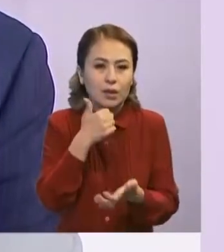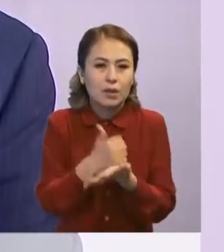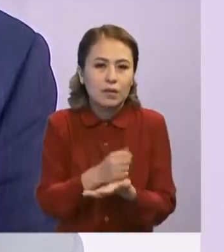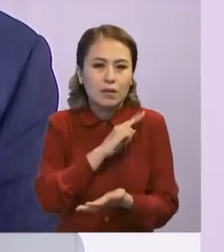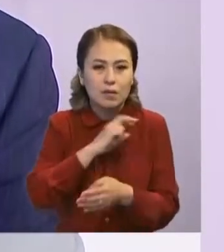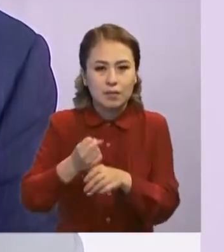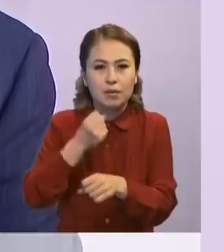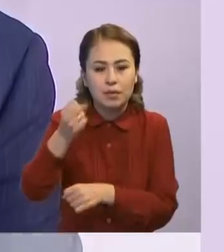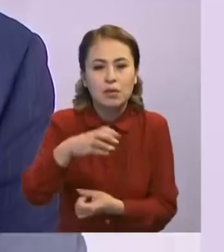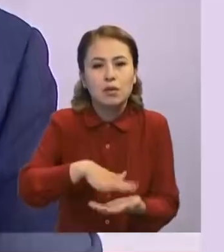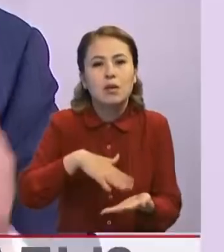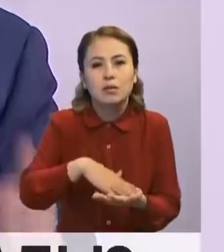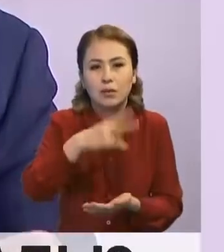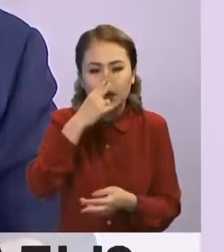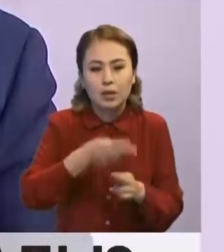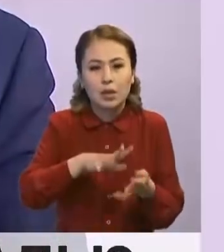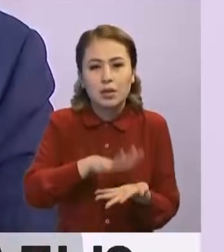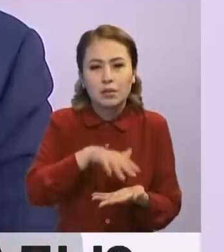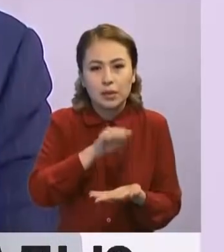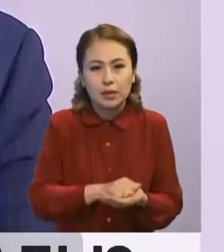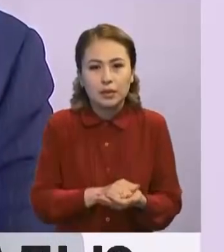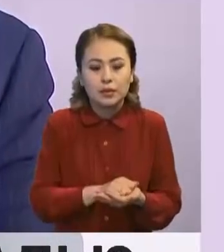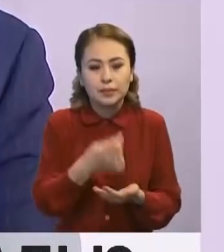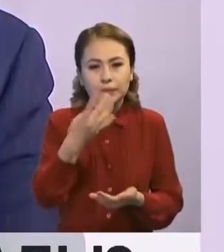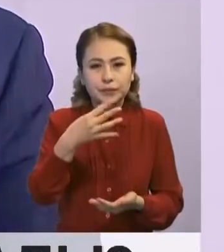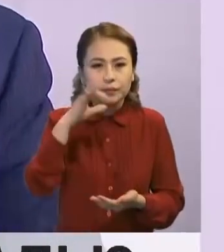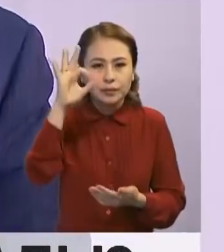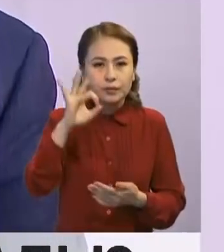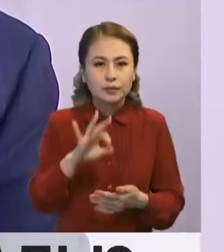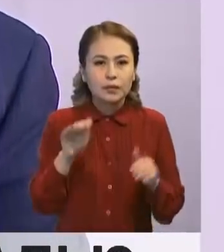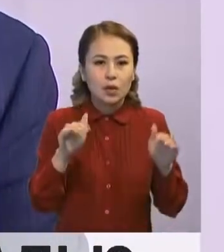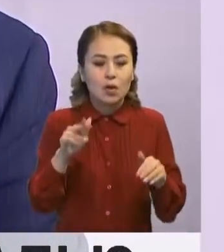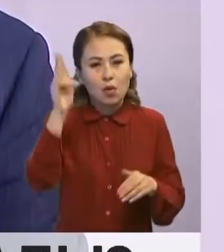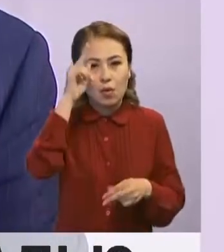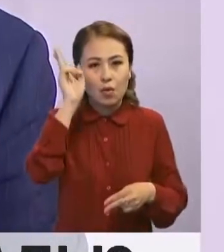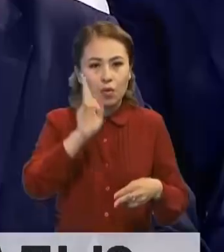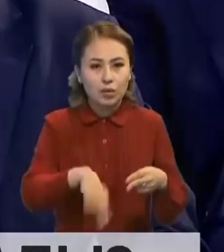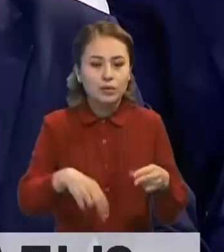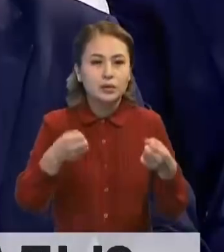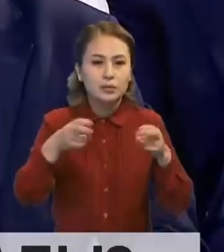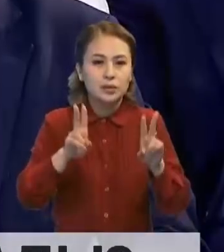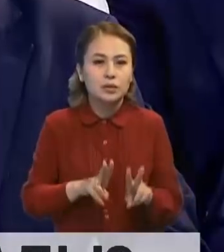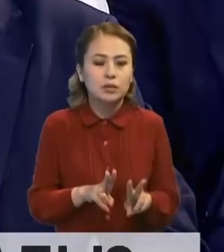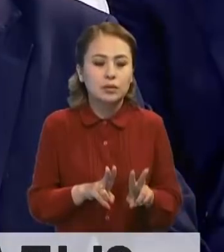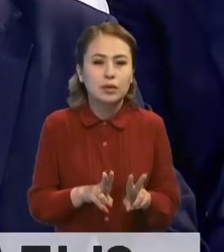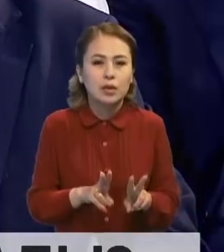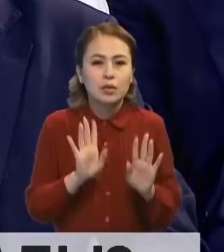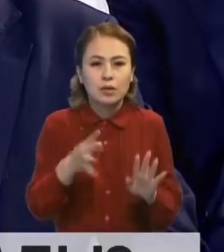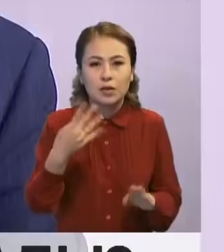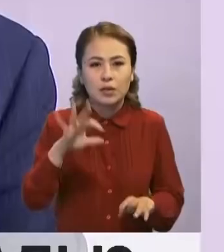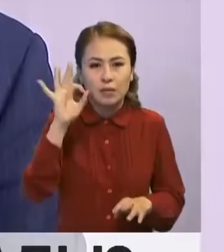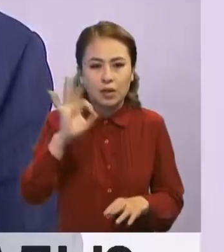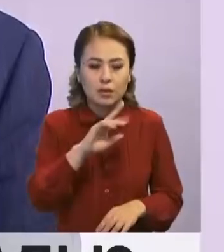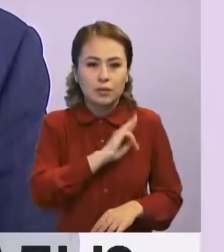болды, кейіннен көреміз деген. Соның нәтижесінде 40% ғана мына колледжді бітірген балалар мамандығы 40% ғана жұмыс